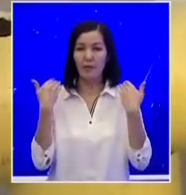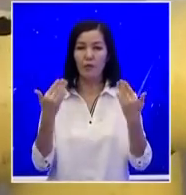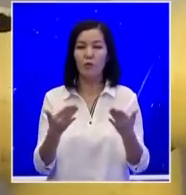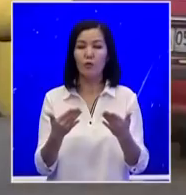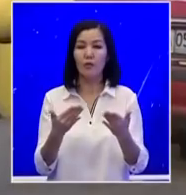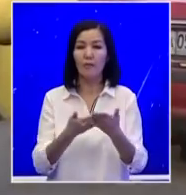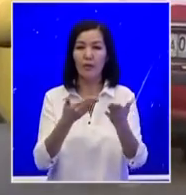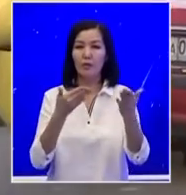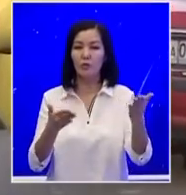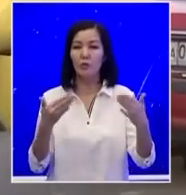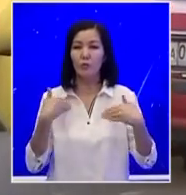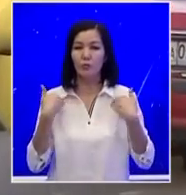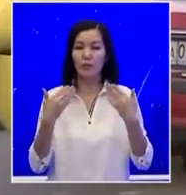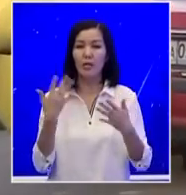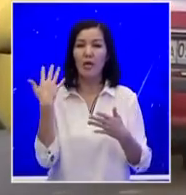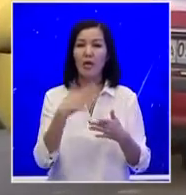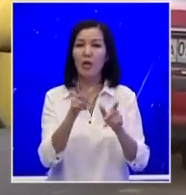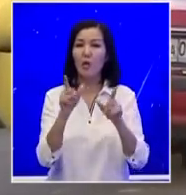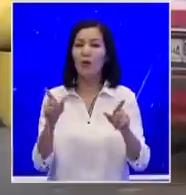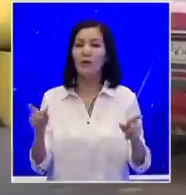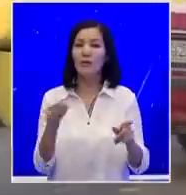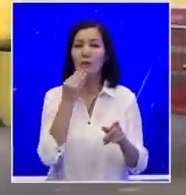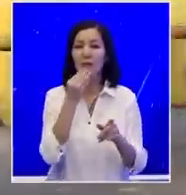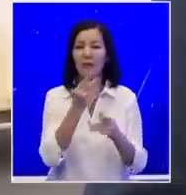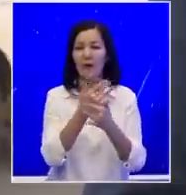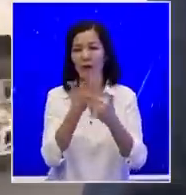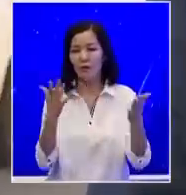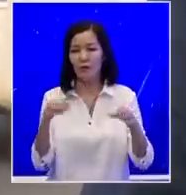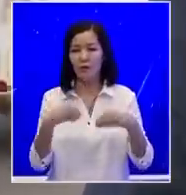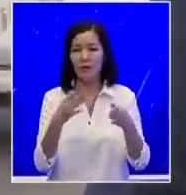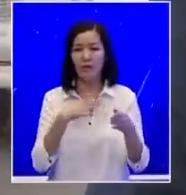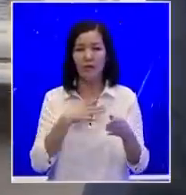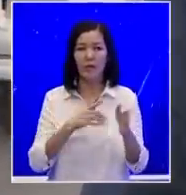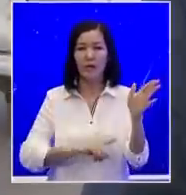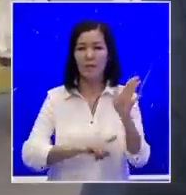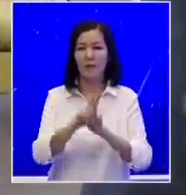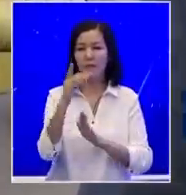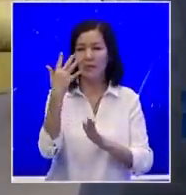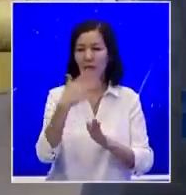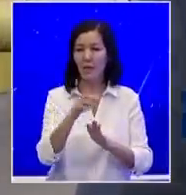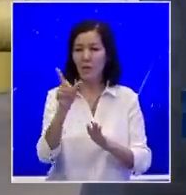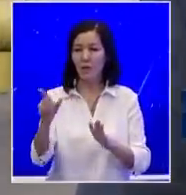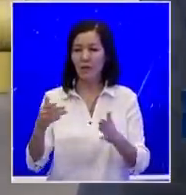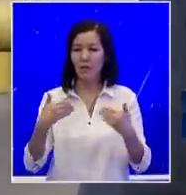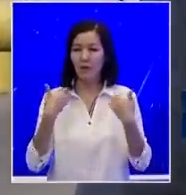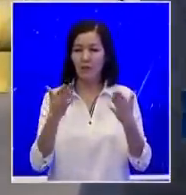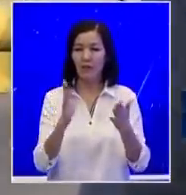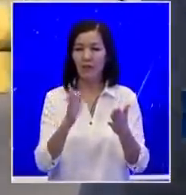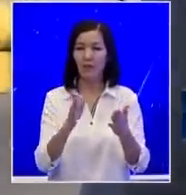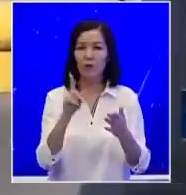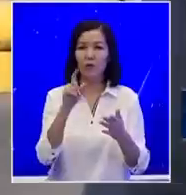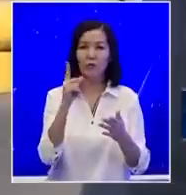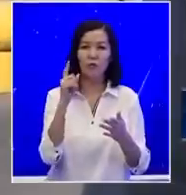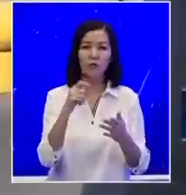күні волонтерлар 50 жанға ауызашар тамағын таратты. Бастамасы 50-мен болса, енді алдағы күндет қарасақ